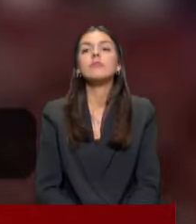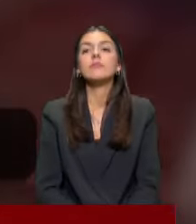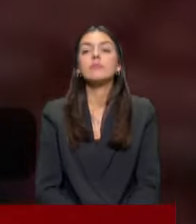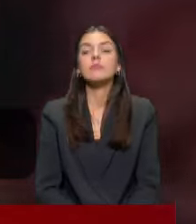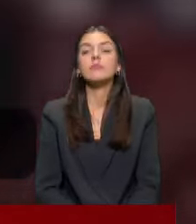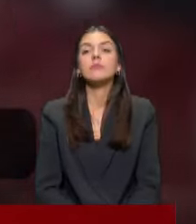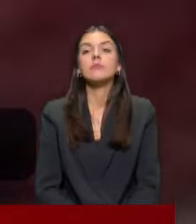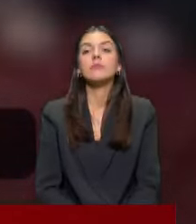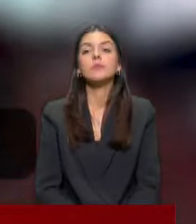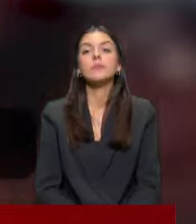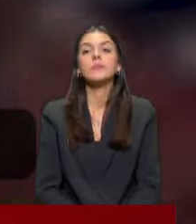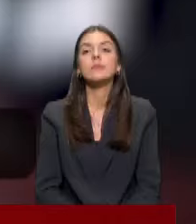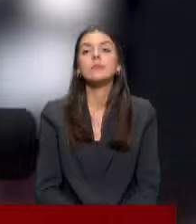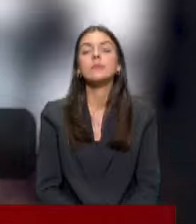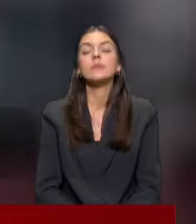katlettiniz.